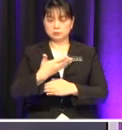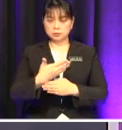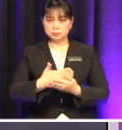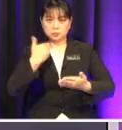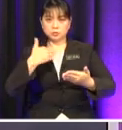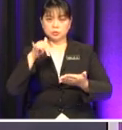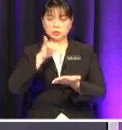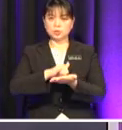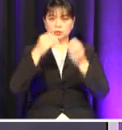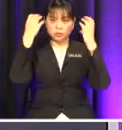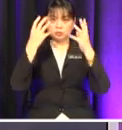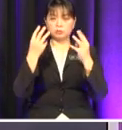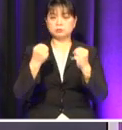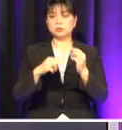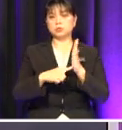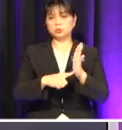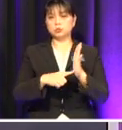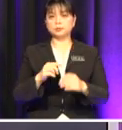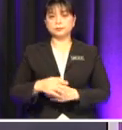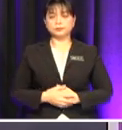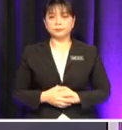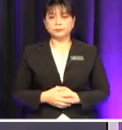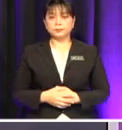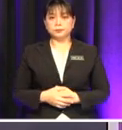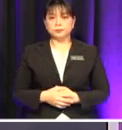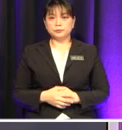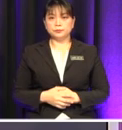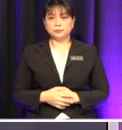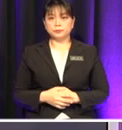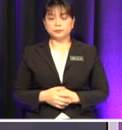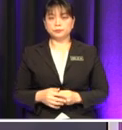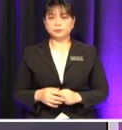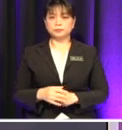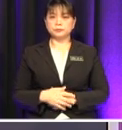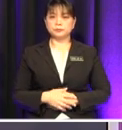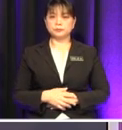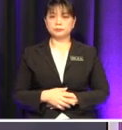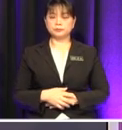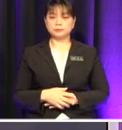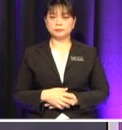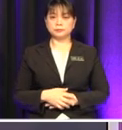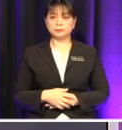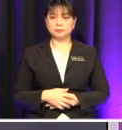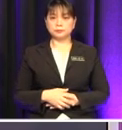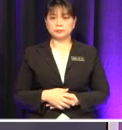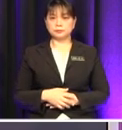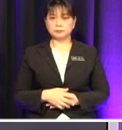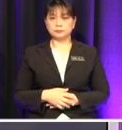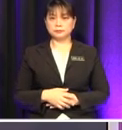bagi kesimpulan dulu kita tengok hari ini